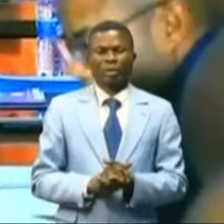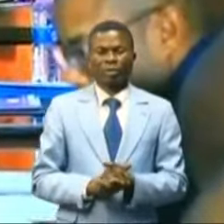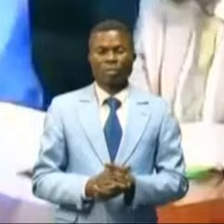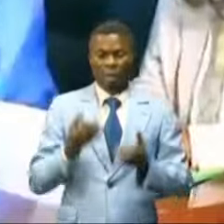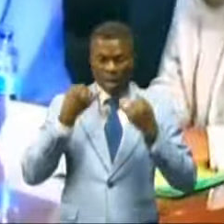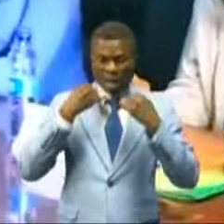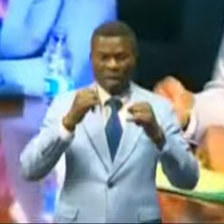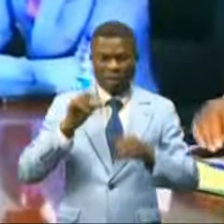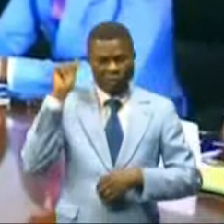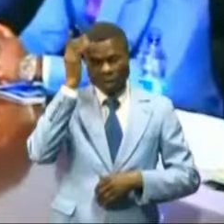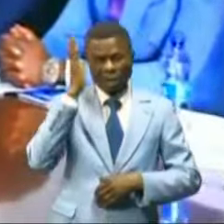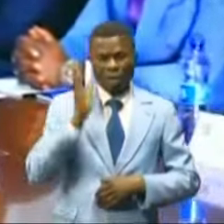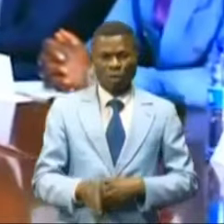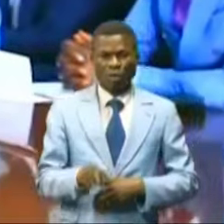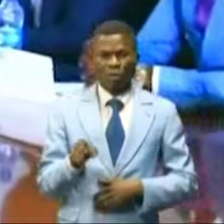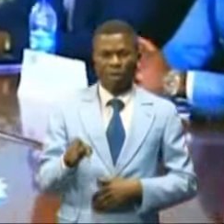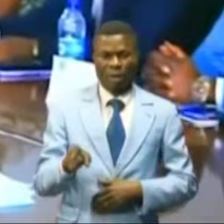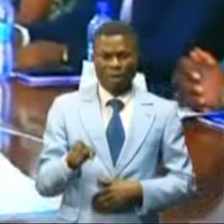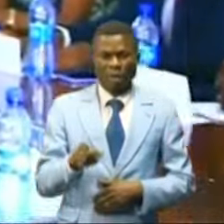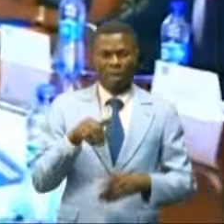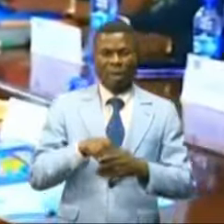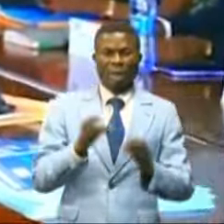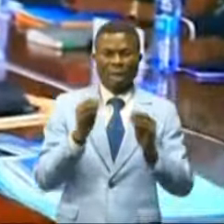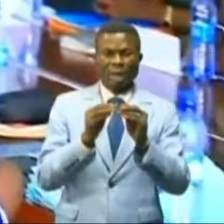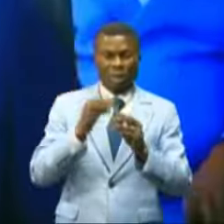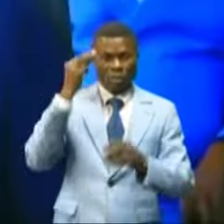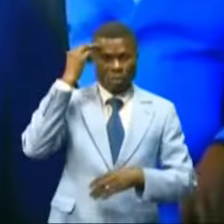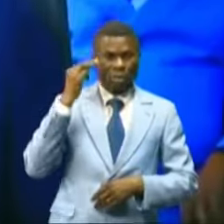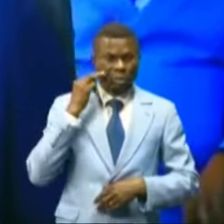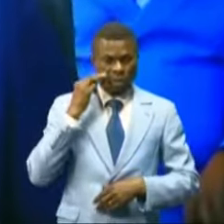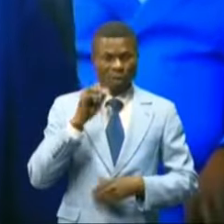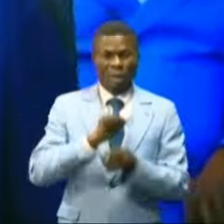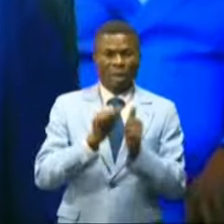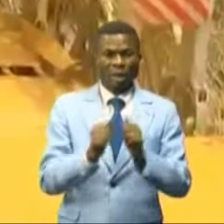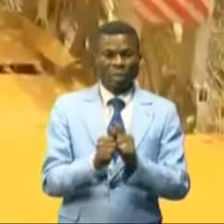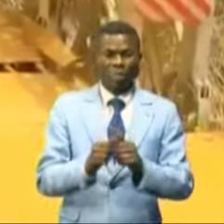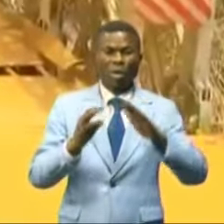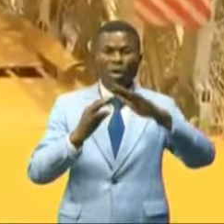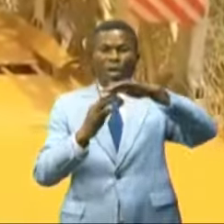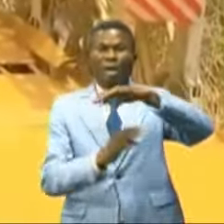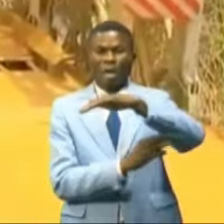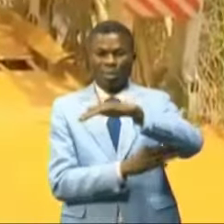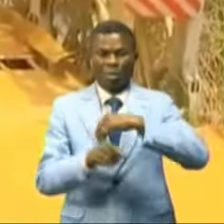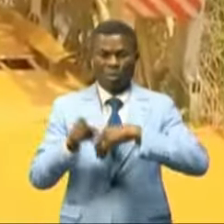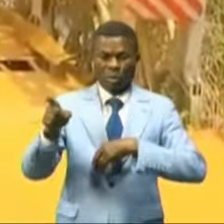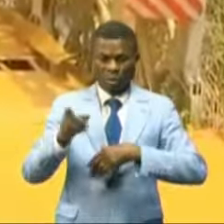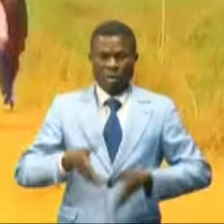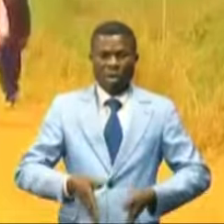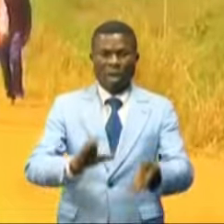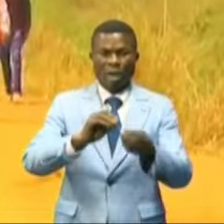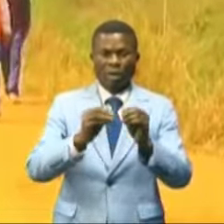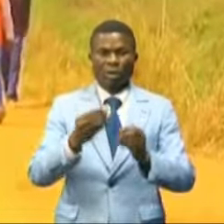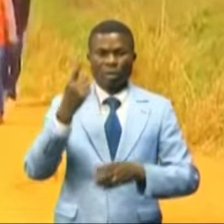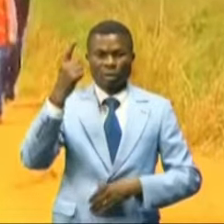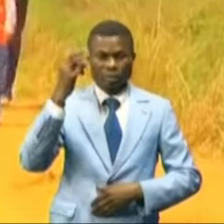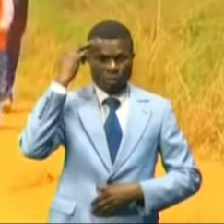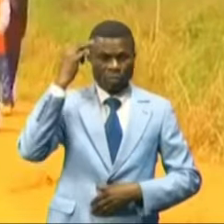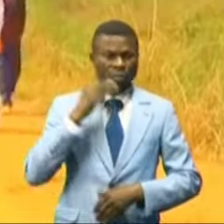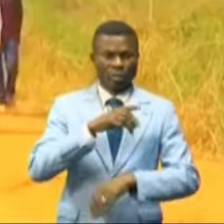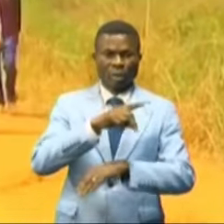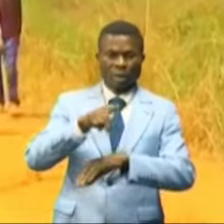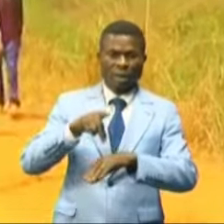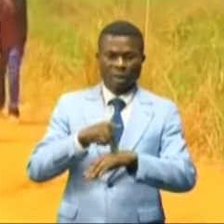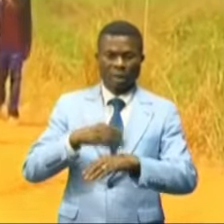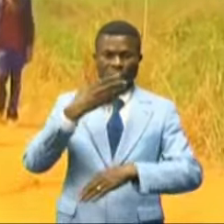le gouverneur Banzamulume Marmo lors du conseil des ministres sur l'état que présente le pont Luembe sur la nationale numéro 1, le ministre provincial